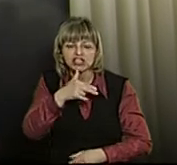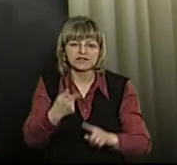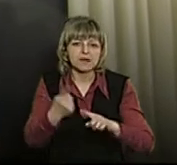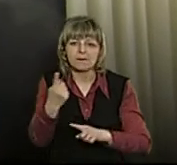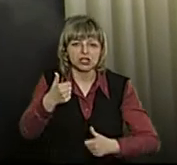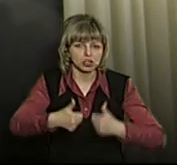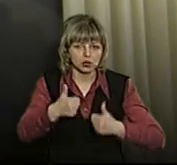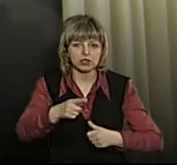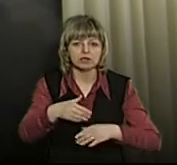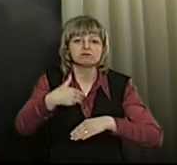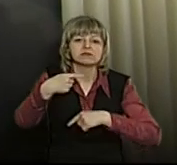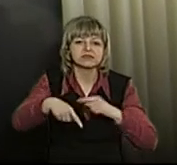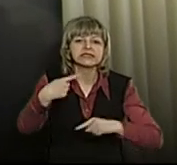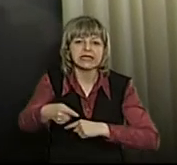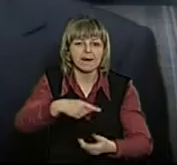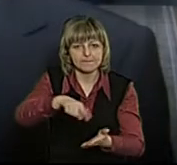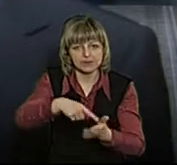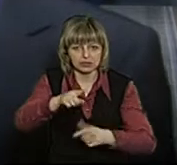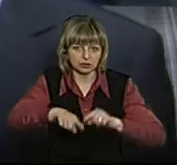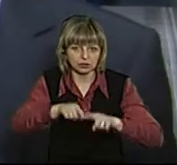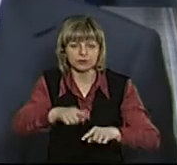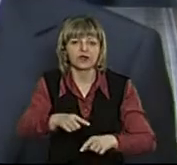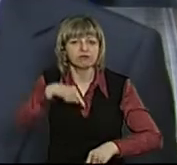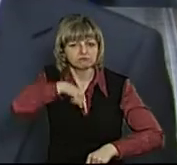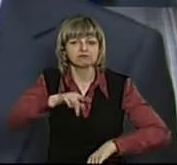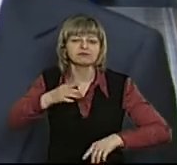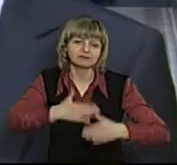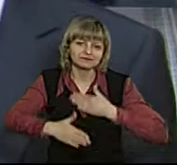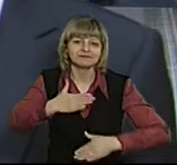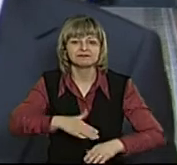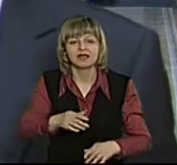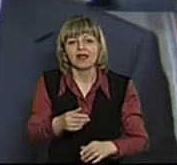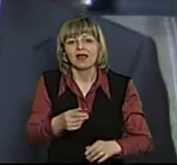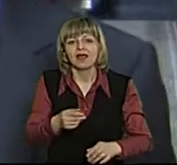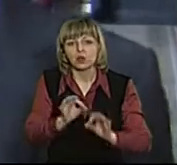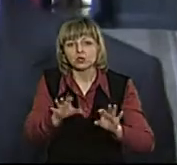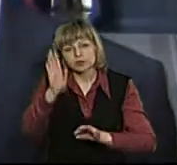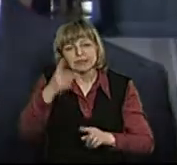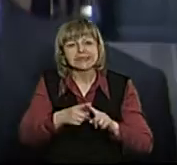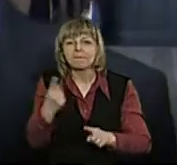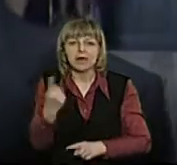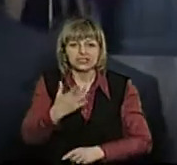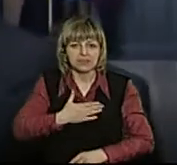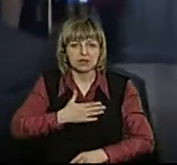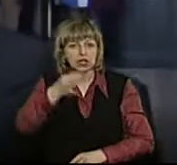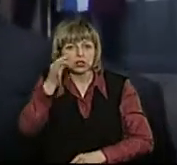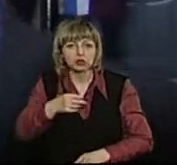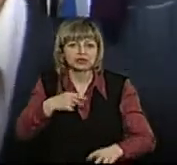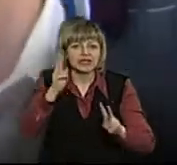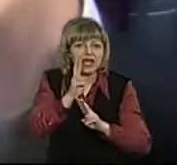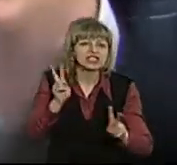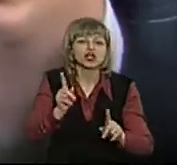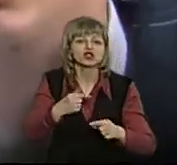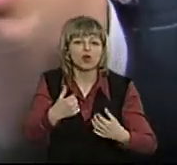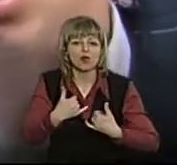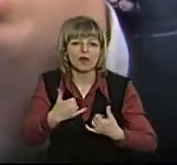перший конкурс за межами рідного міста. Налаштований оптимістично, розповідає хлопець. Це для мене такий перший досвід, і я не знаю, що в мене з цього